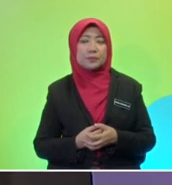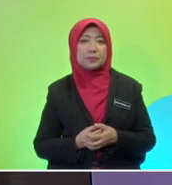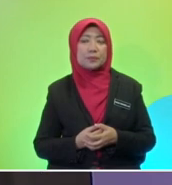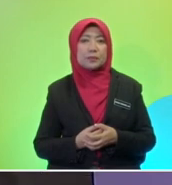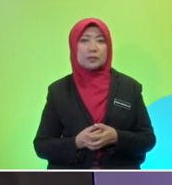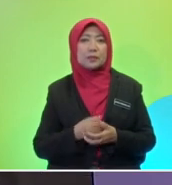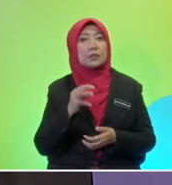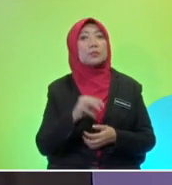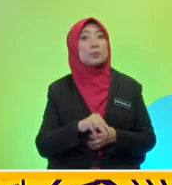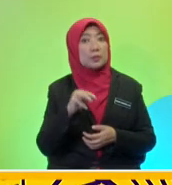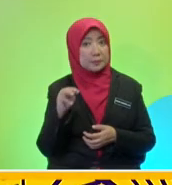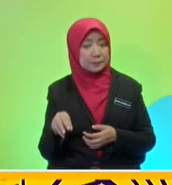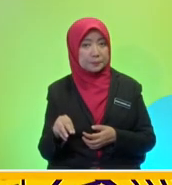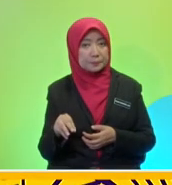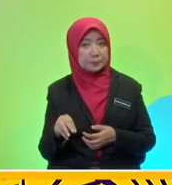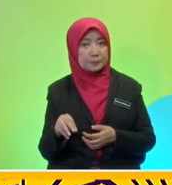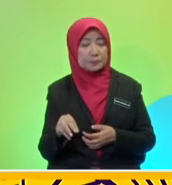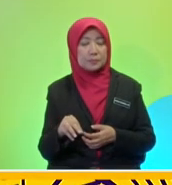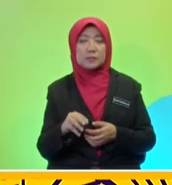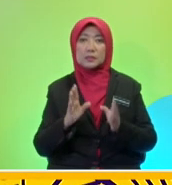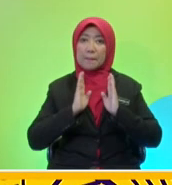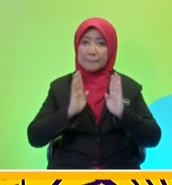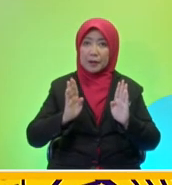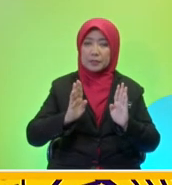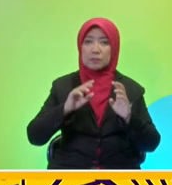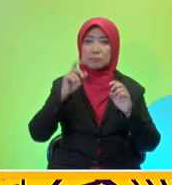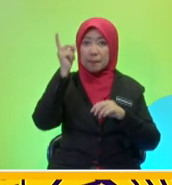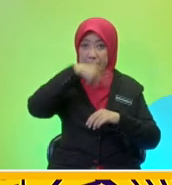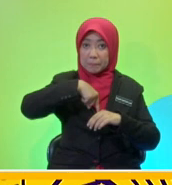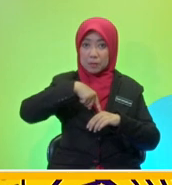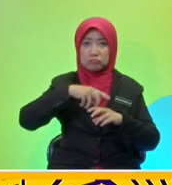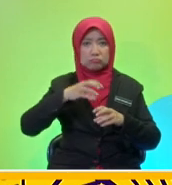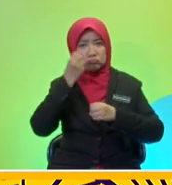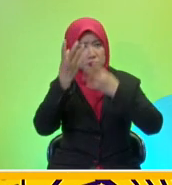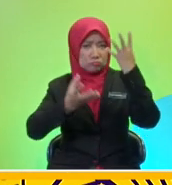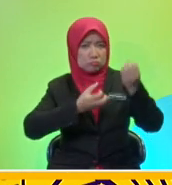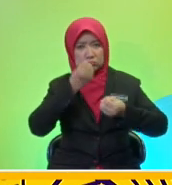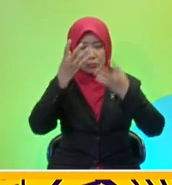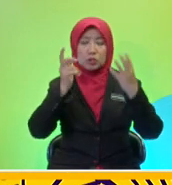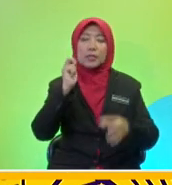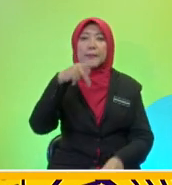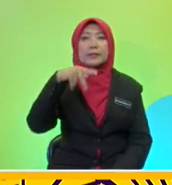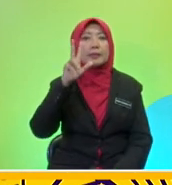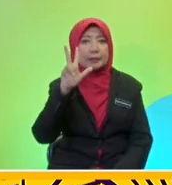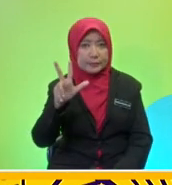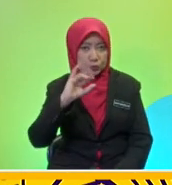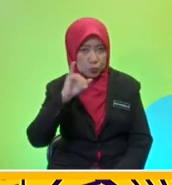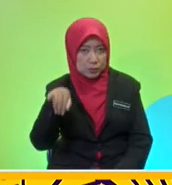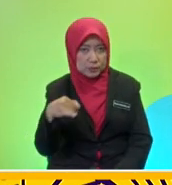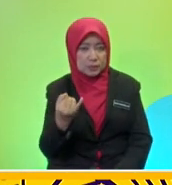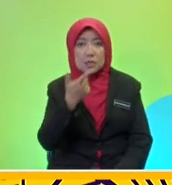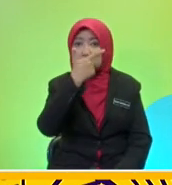agama yang berikutnya Oke dia berani datang ke depan dia bilang Mendengarkan juga seperti TV3 juga oke TV3 juga Coba dia